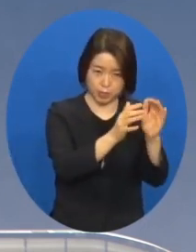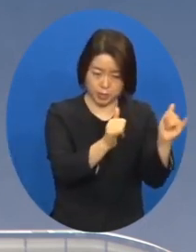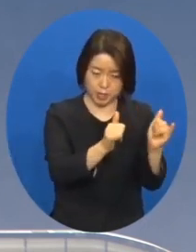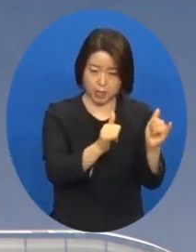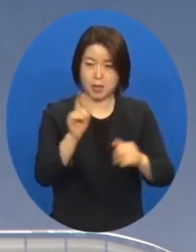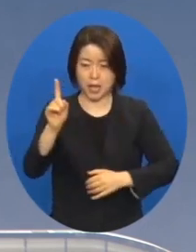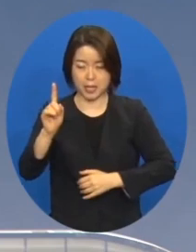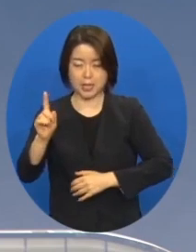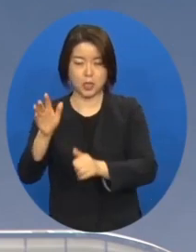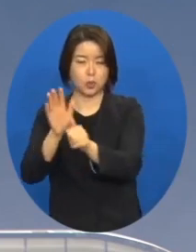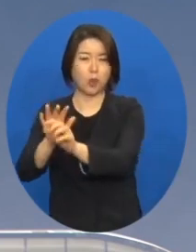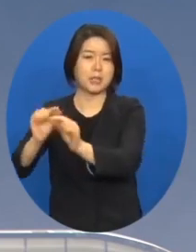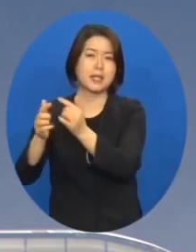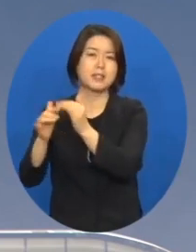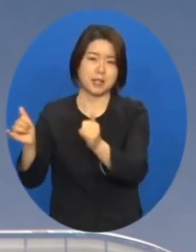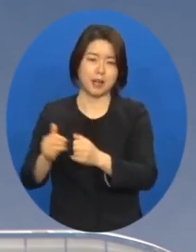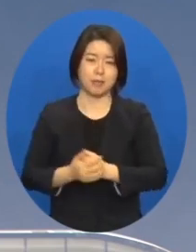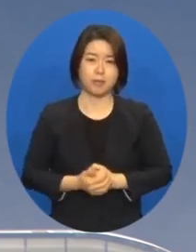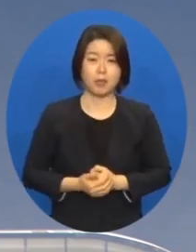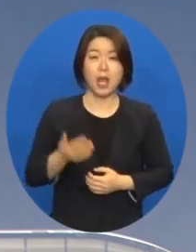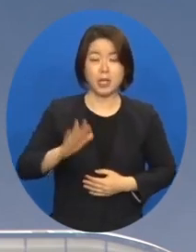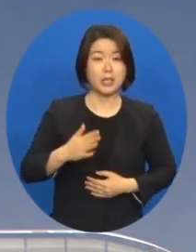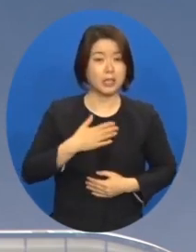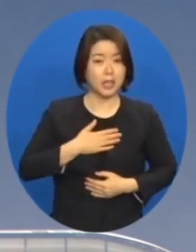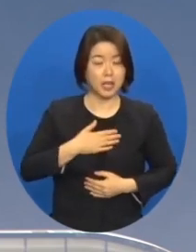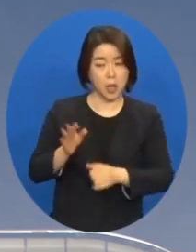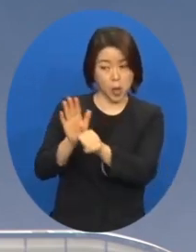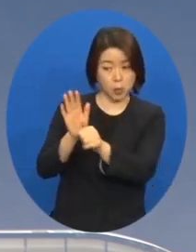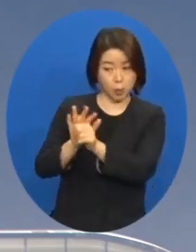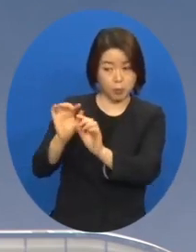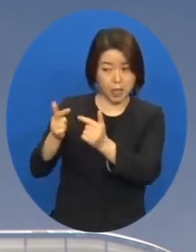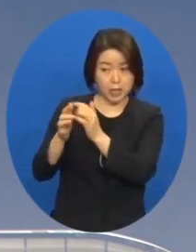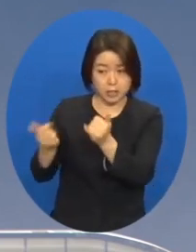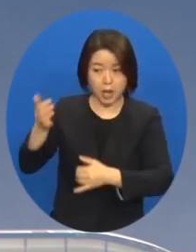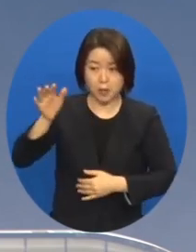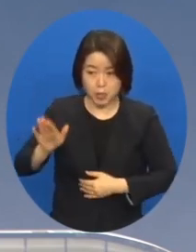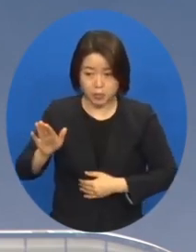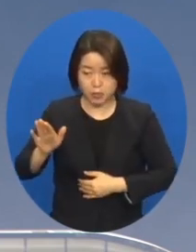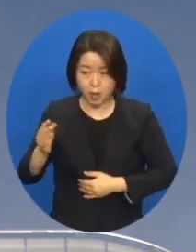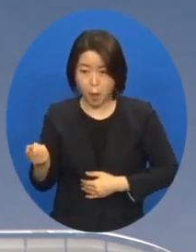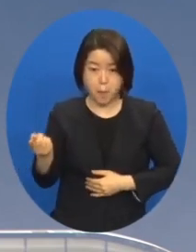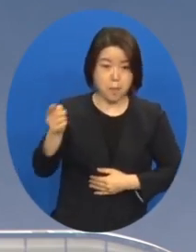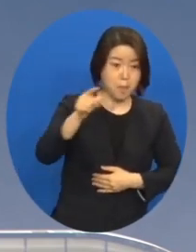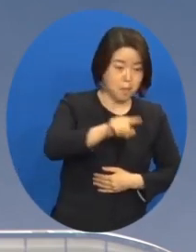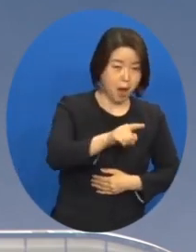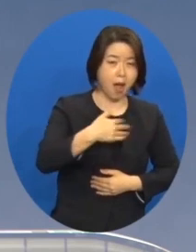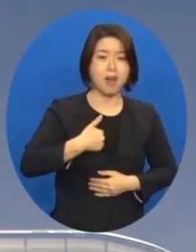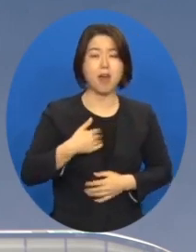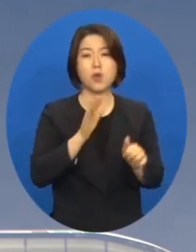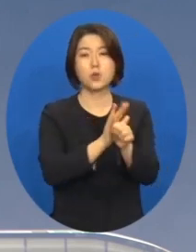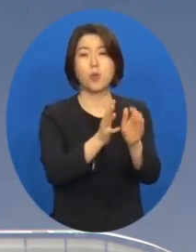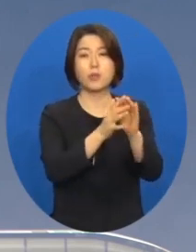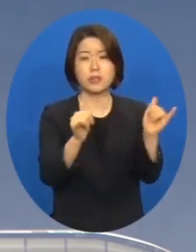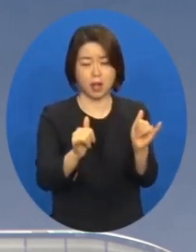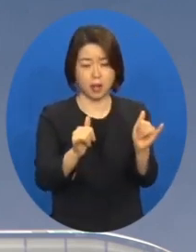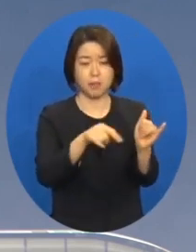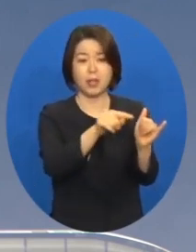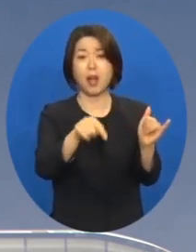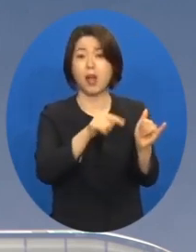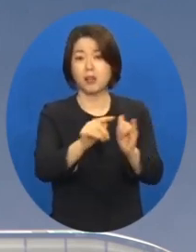돕지 않는 사람이었다. 근데 자기는 돕지 않는 사람이었는데 이제는 자기가 돕는 사람의 삶을